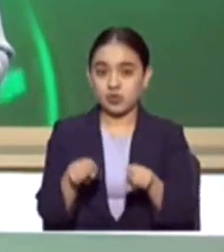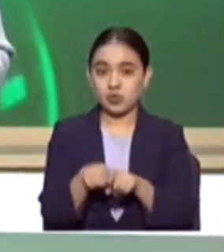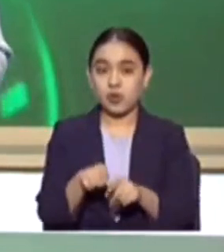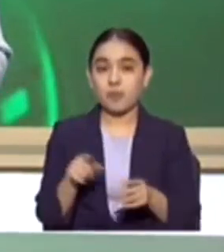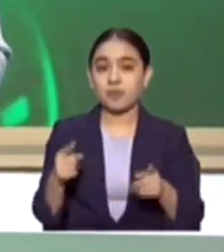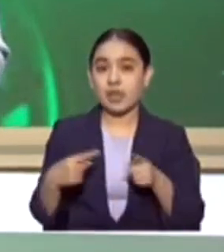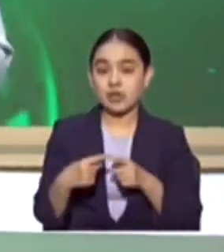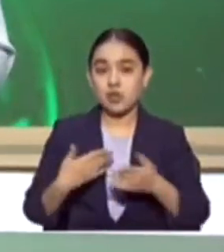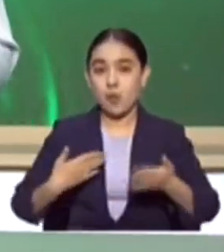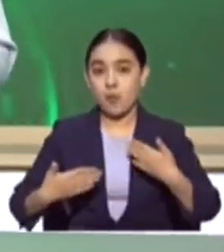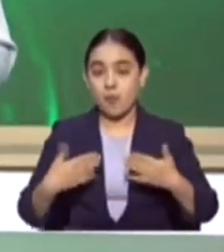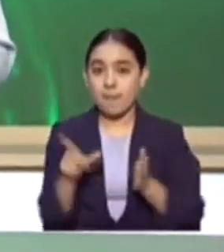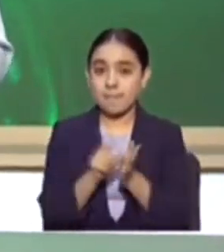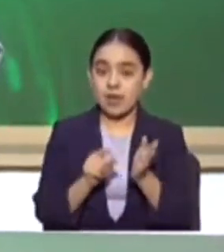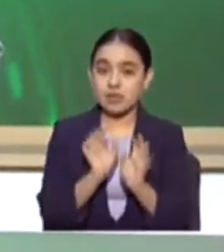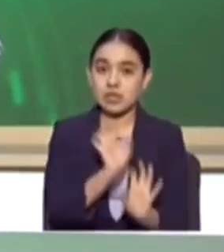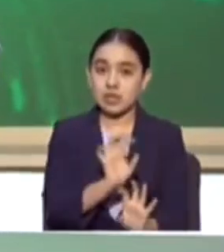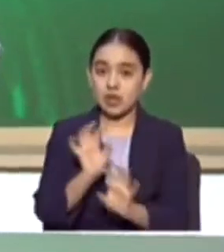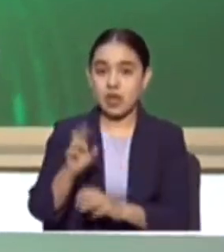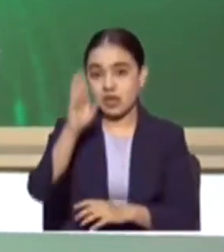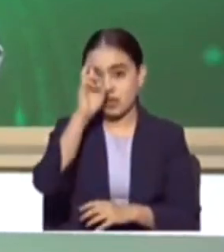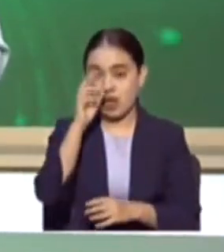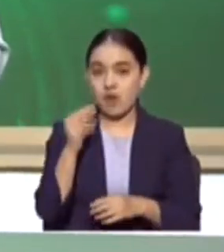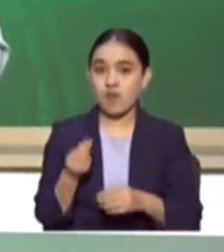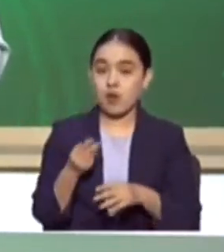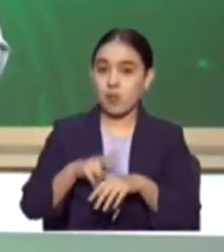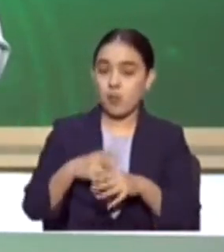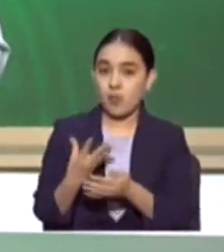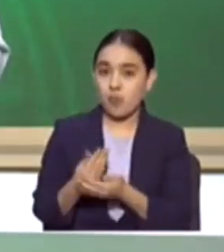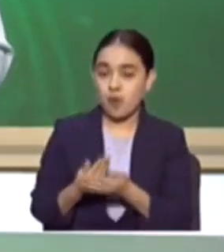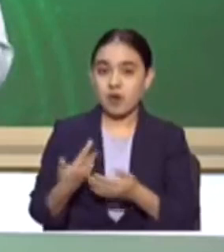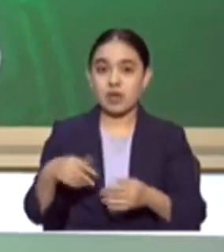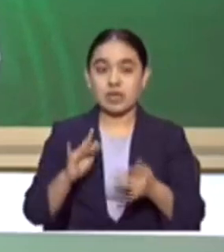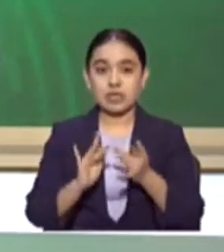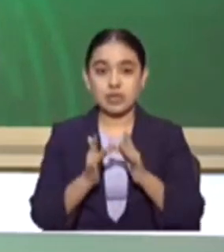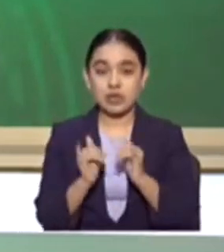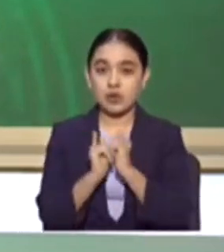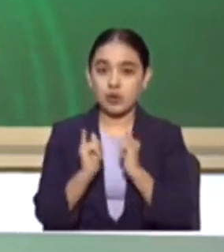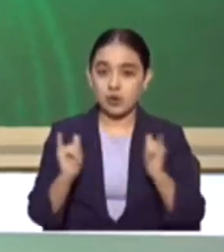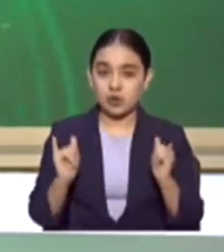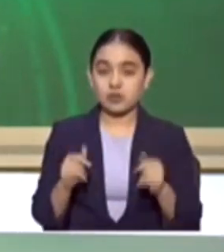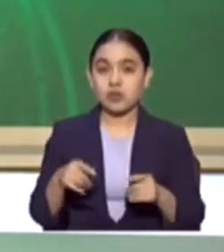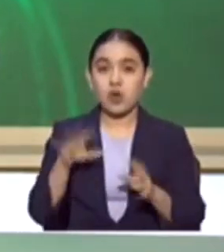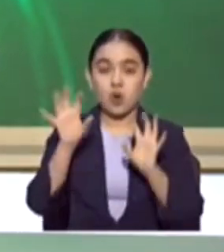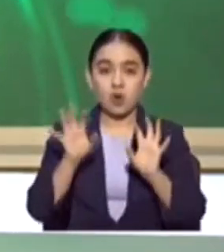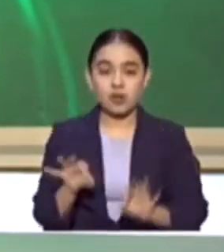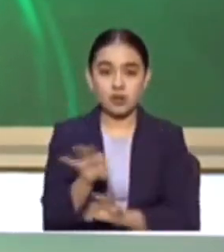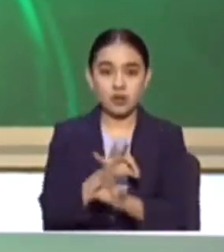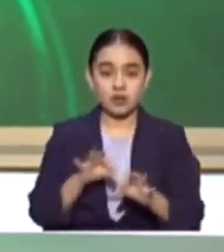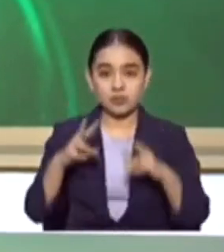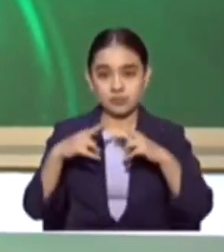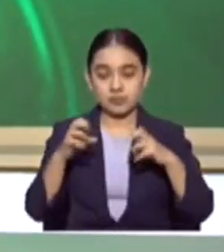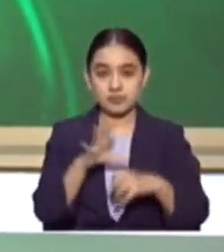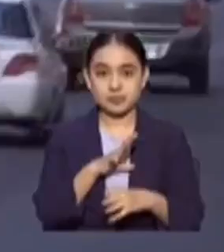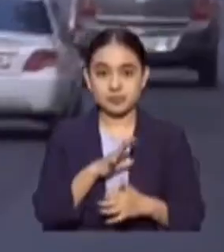ijara munosabatlari va pensiya ta'minoti, davlat boji, internet va aloqa qamrovini oshirishga oid qonun loyihalari ham ko'rib